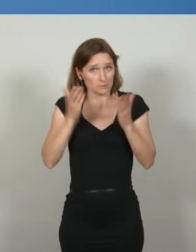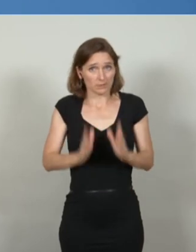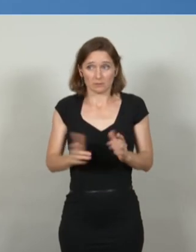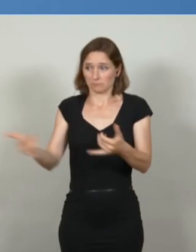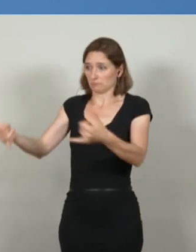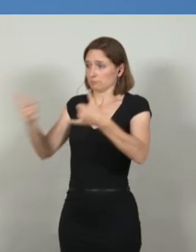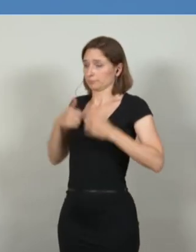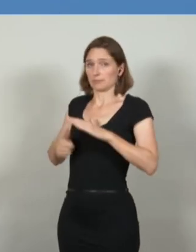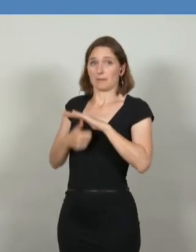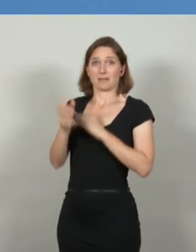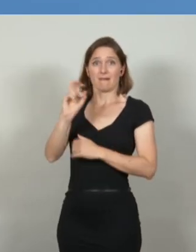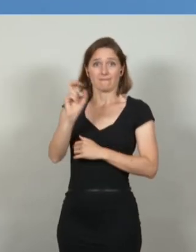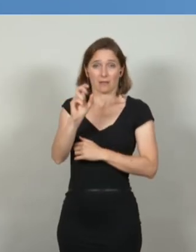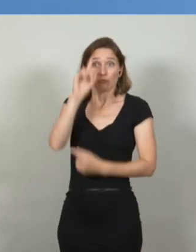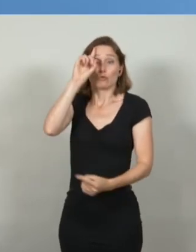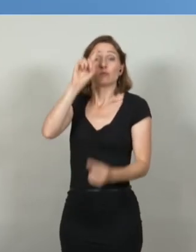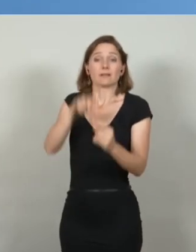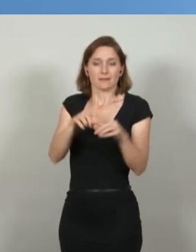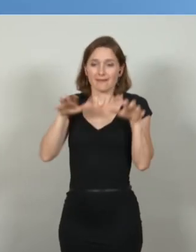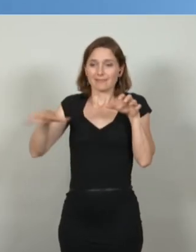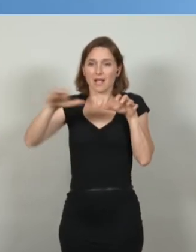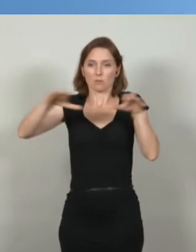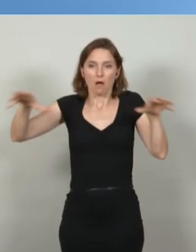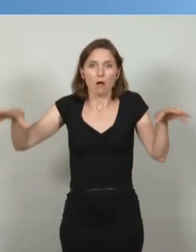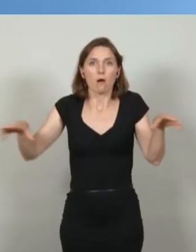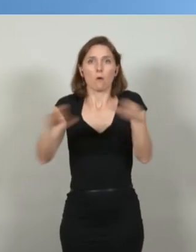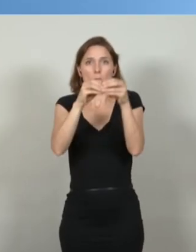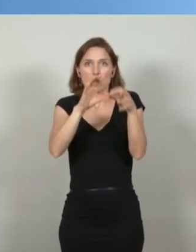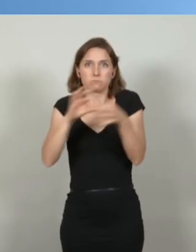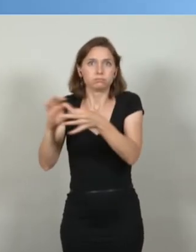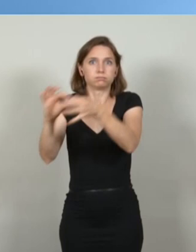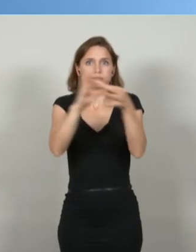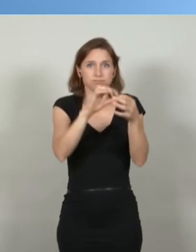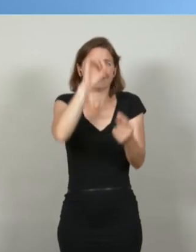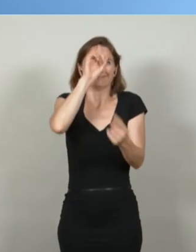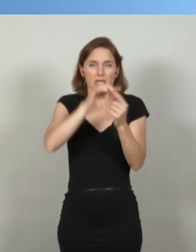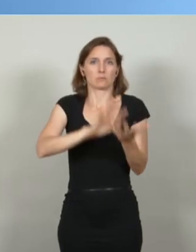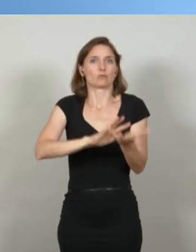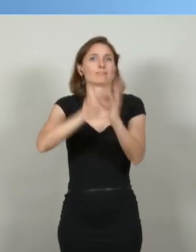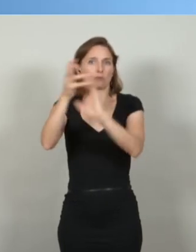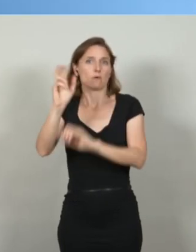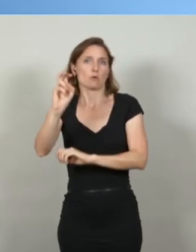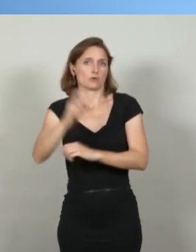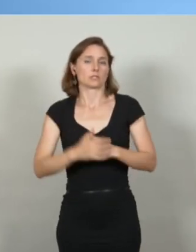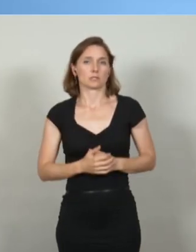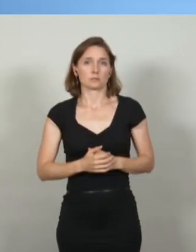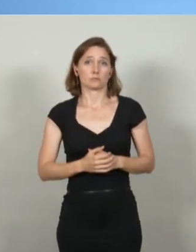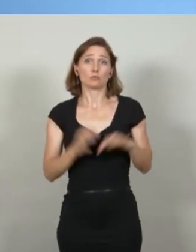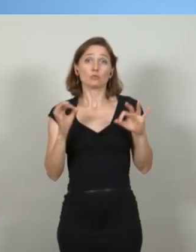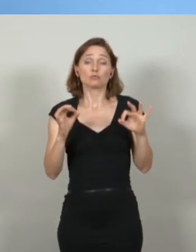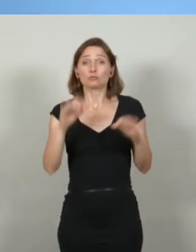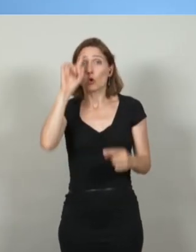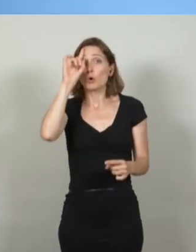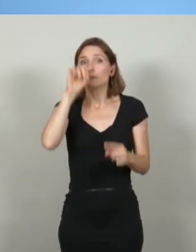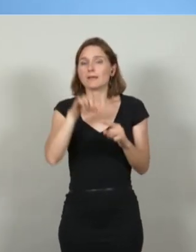un outil qui permet de fédérer le territoire et de le fédérer pour longtemps autour de ces enjeux et donc l'objectif et était